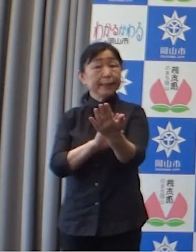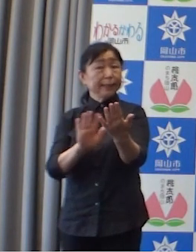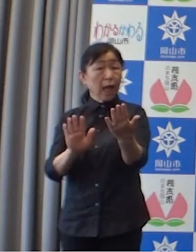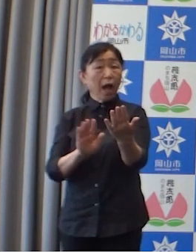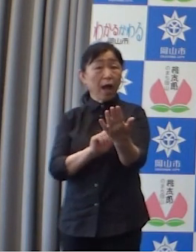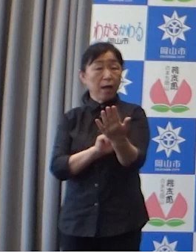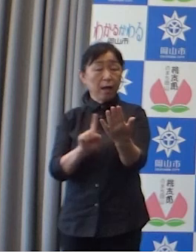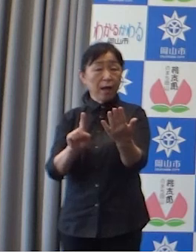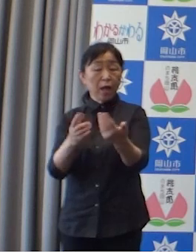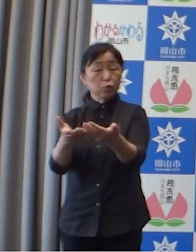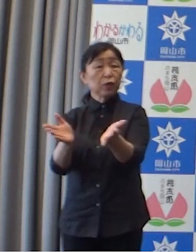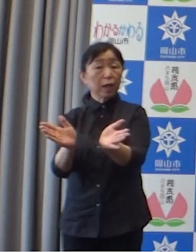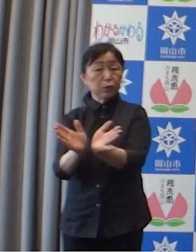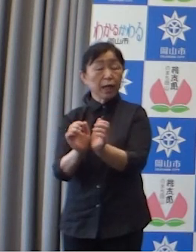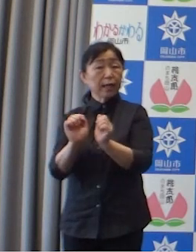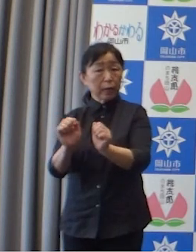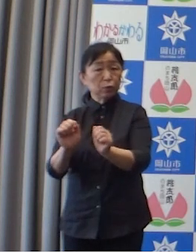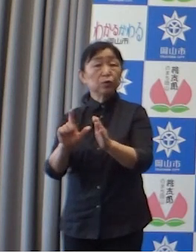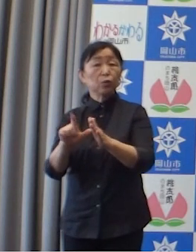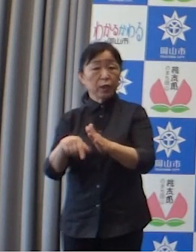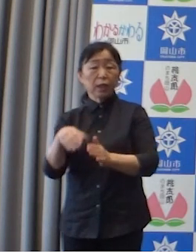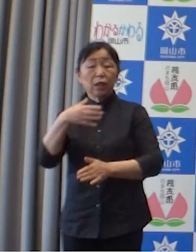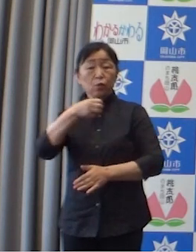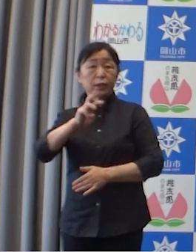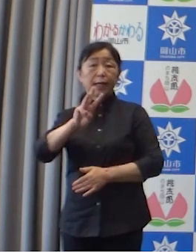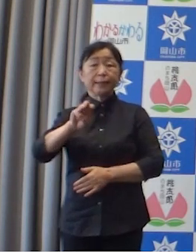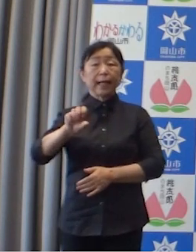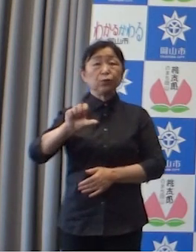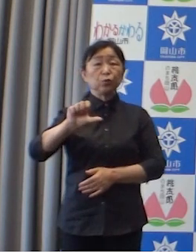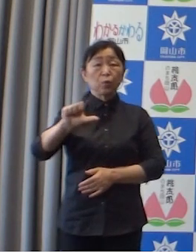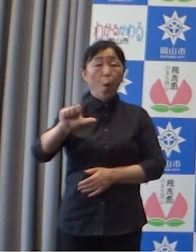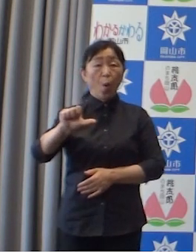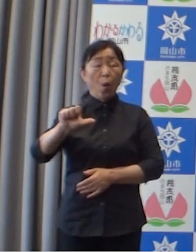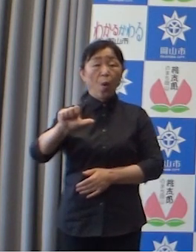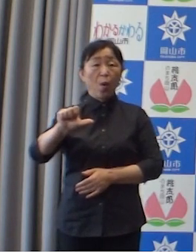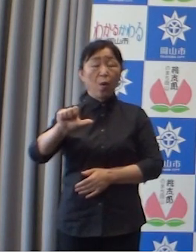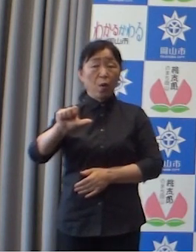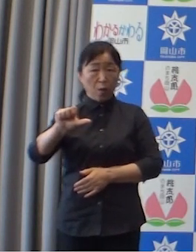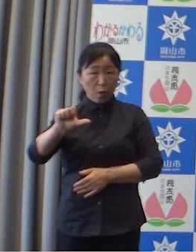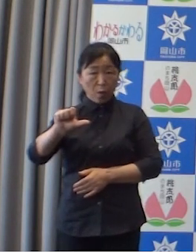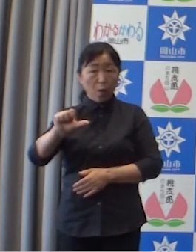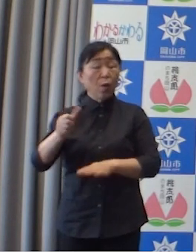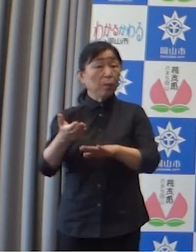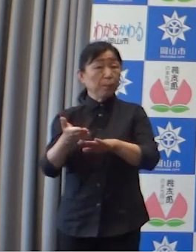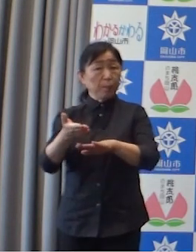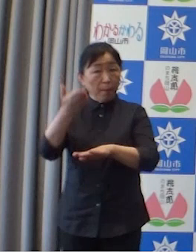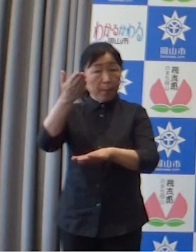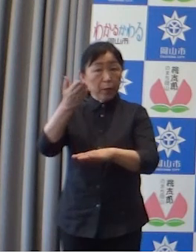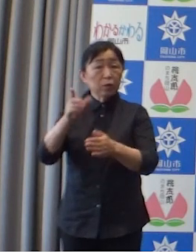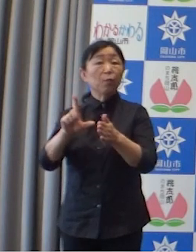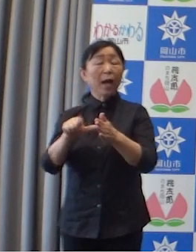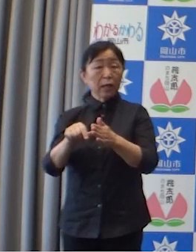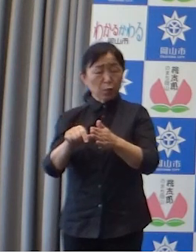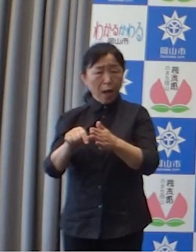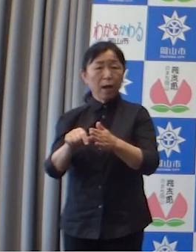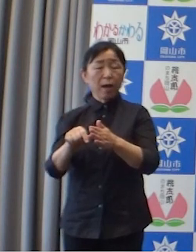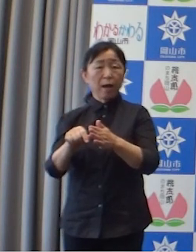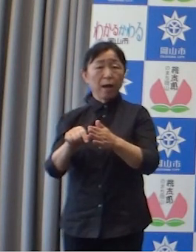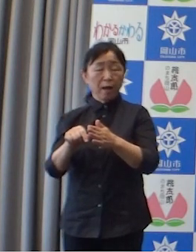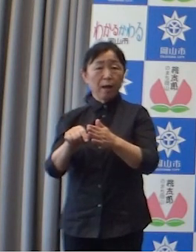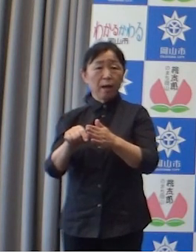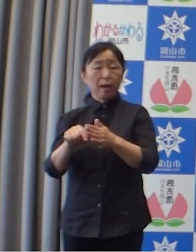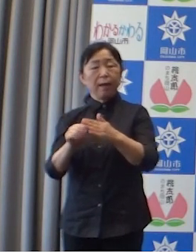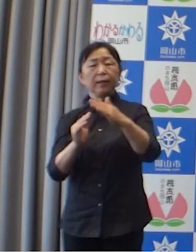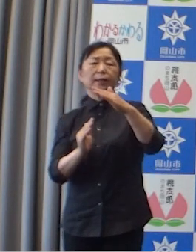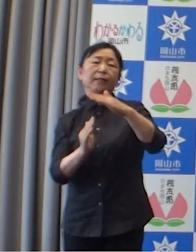ろうやという時に35歳より、で行くとね、多分制限がかか